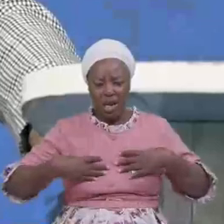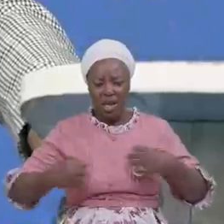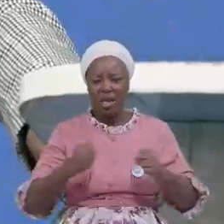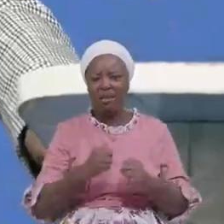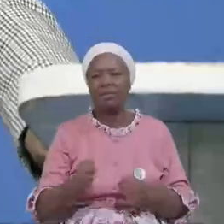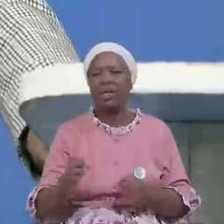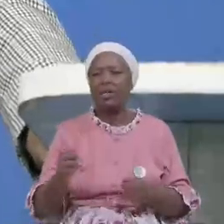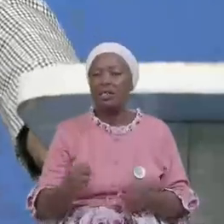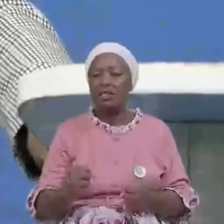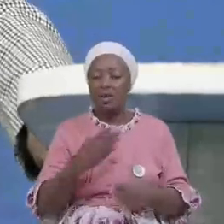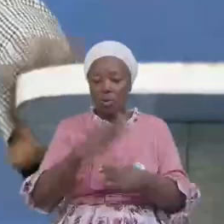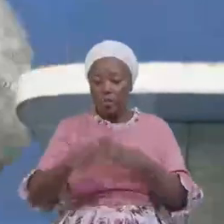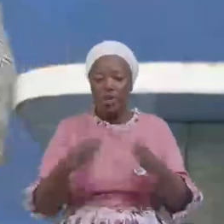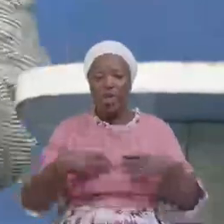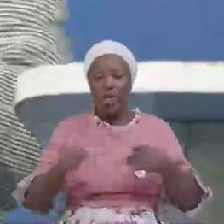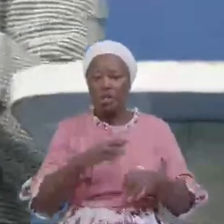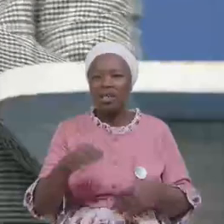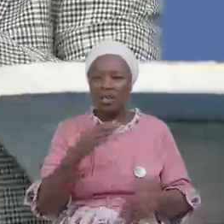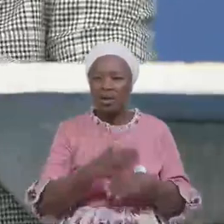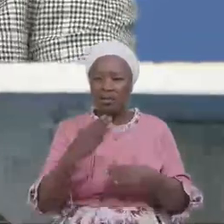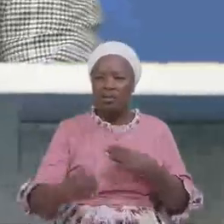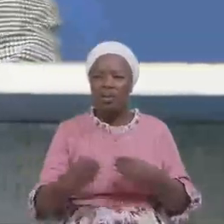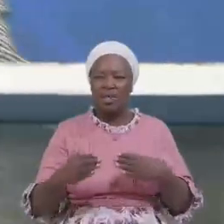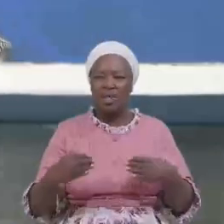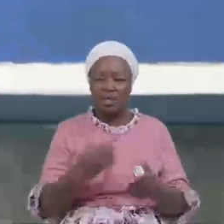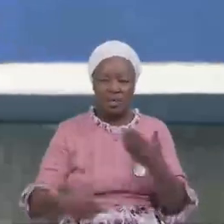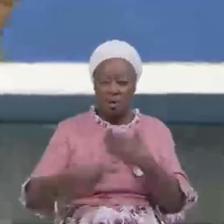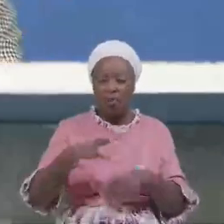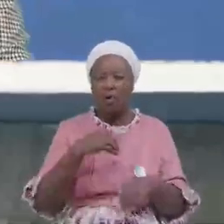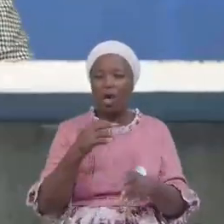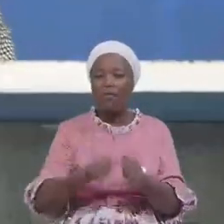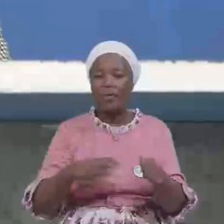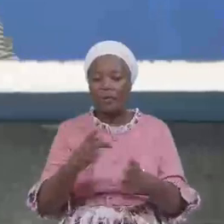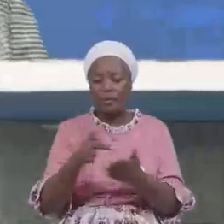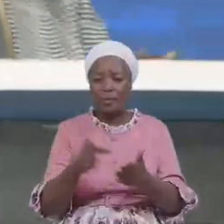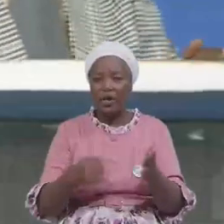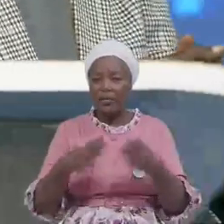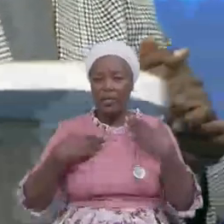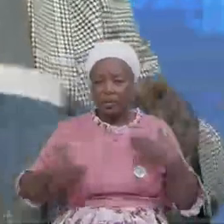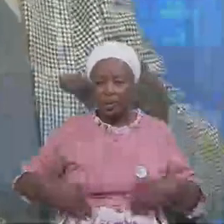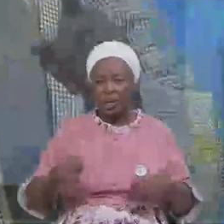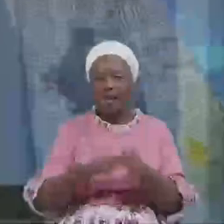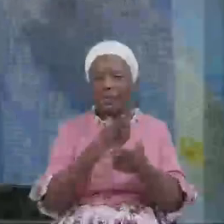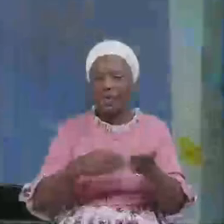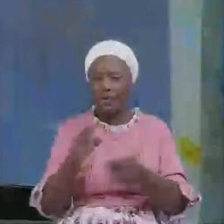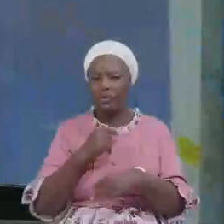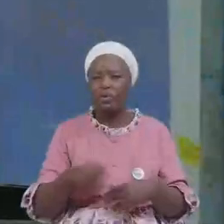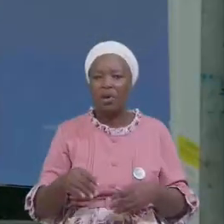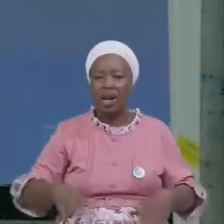totale, le recouvrement total, rétablissement total, toute partie de ton corps, de ta vie, la